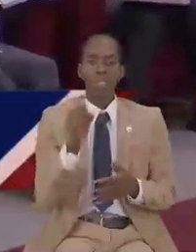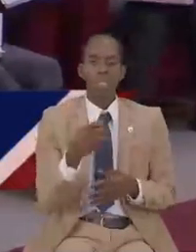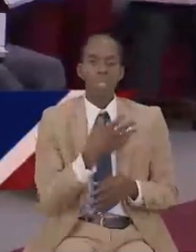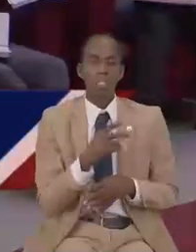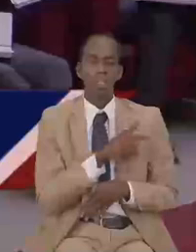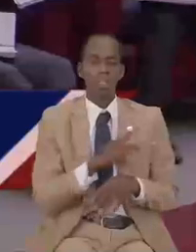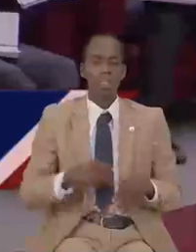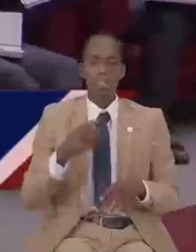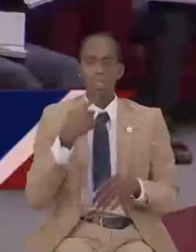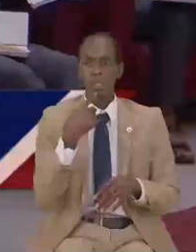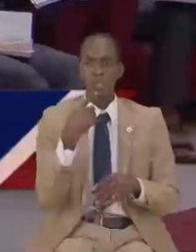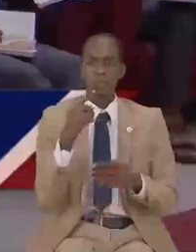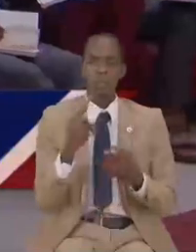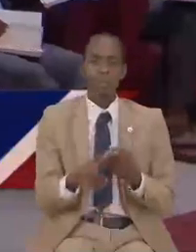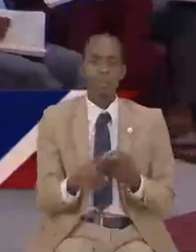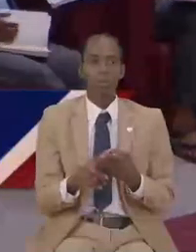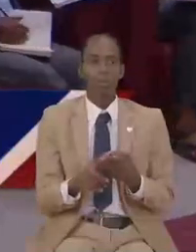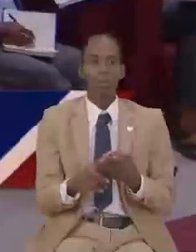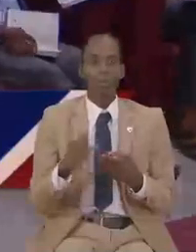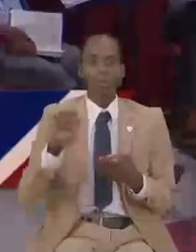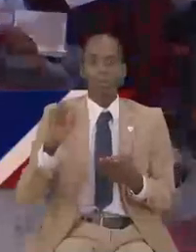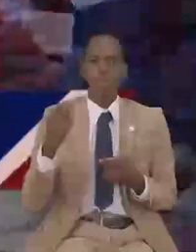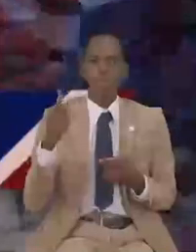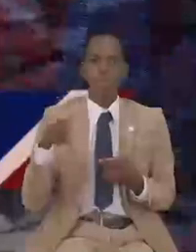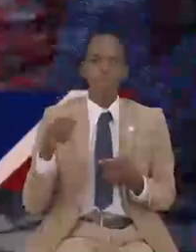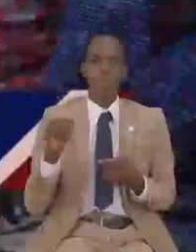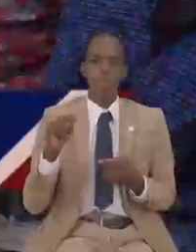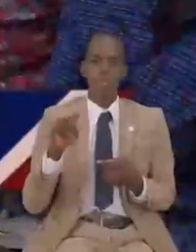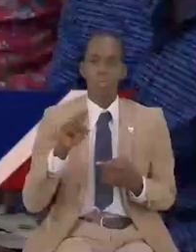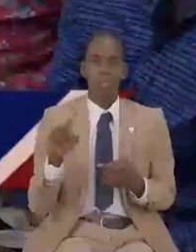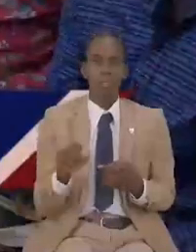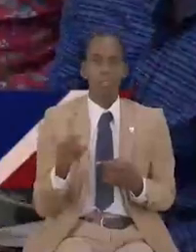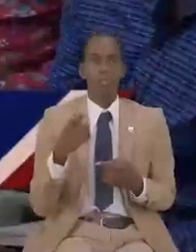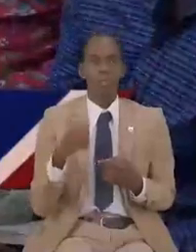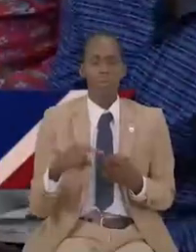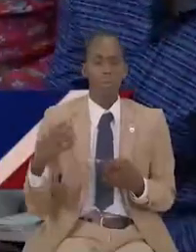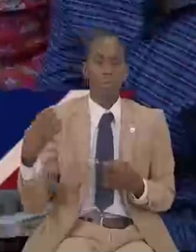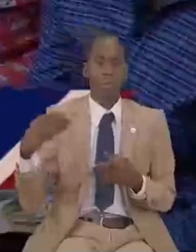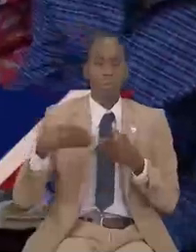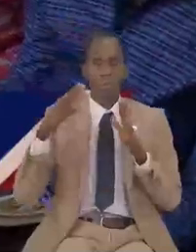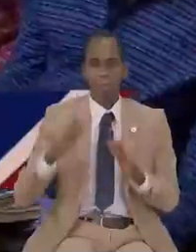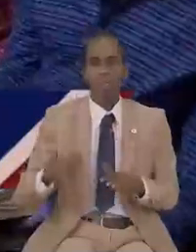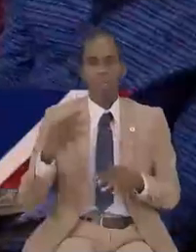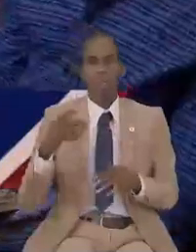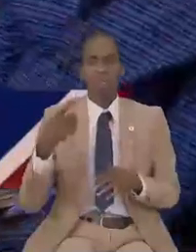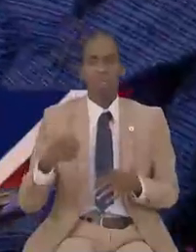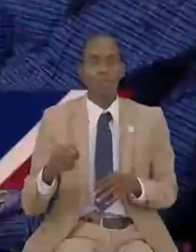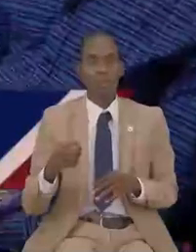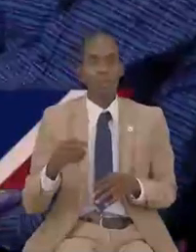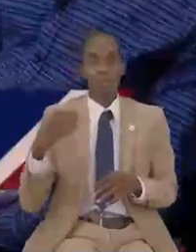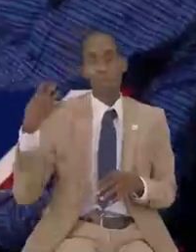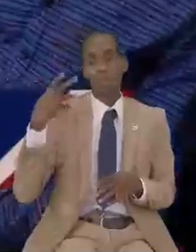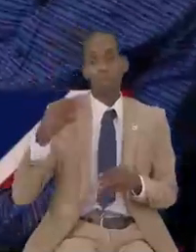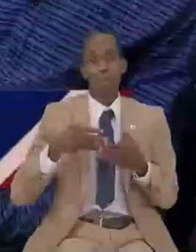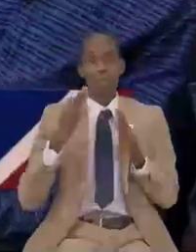Daniel 1, verset 3. Le roi donna l'ordre à Ashpenaz, chef de ses eunuques, d'amener quelques-uns des enfants d'Israël